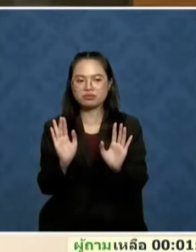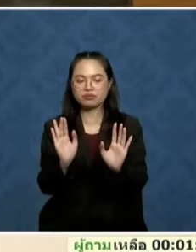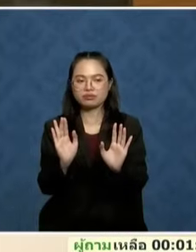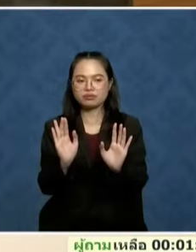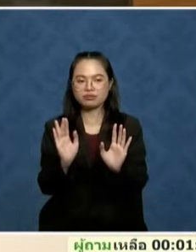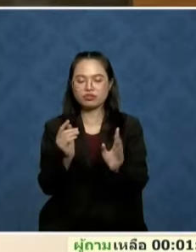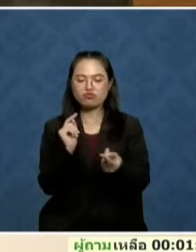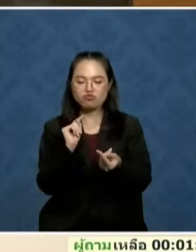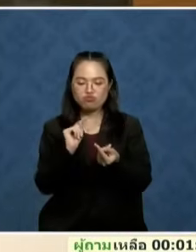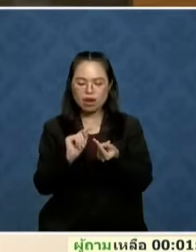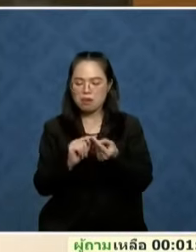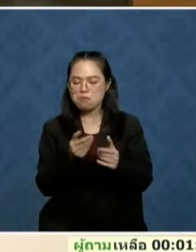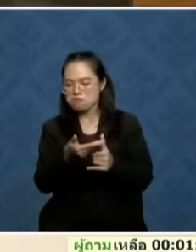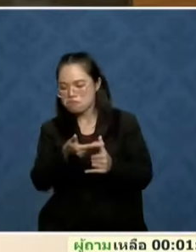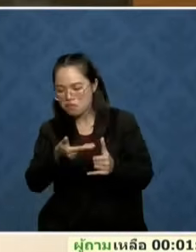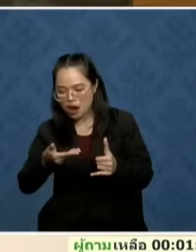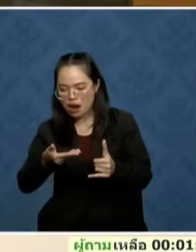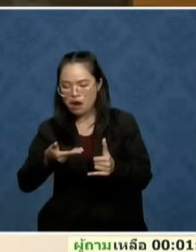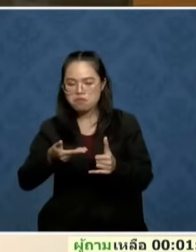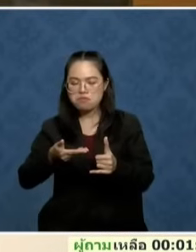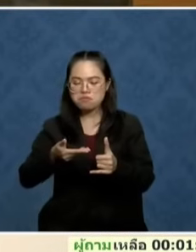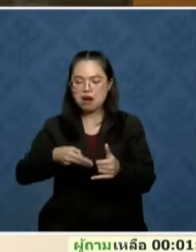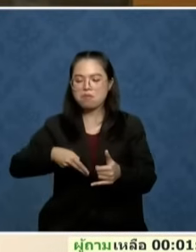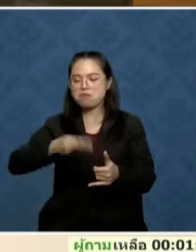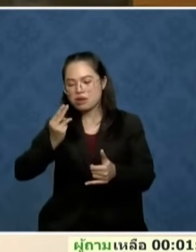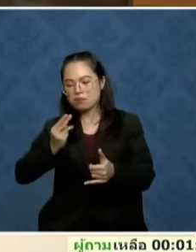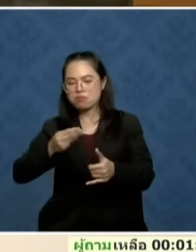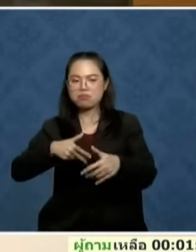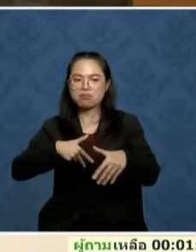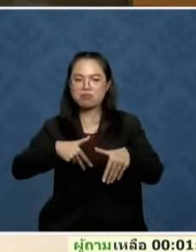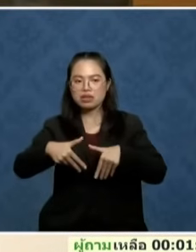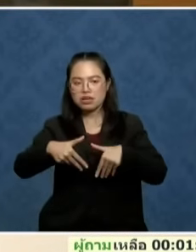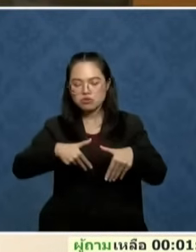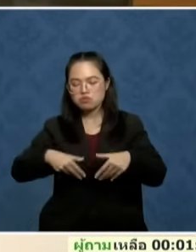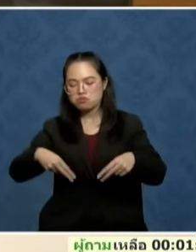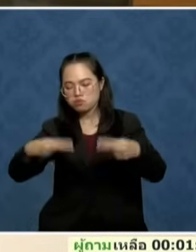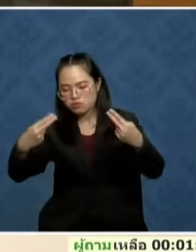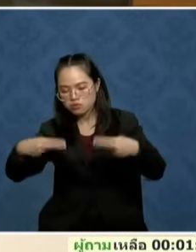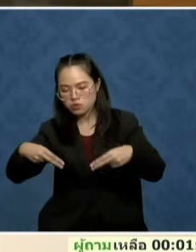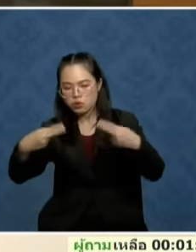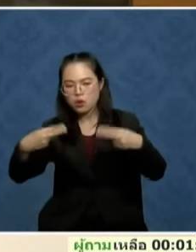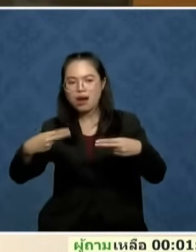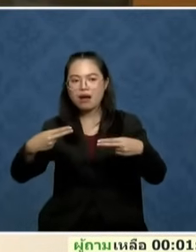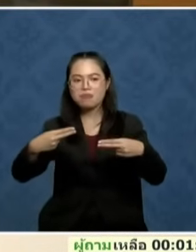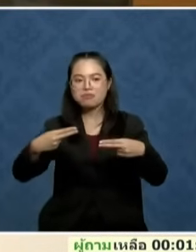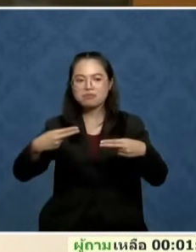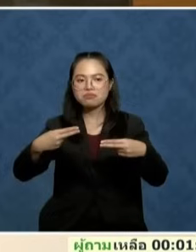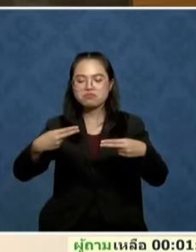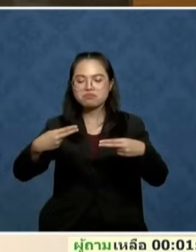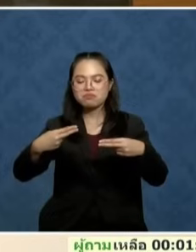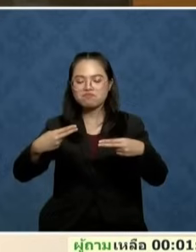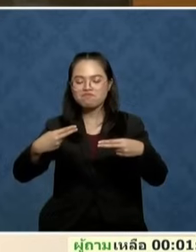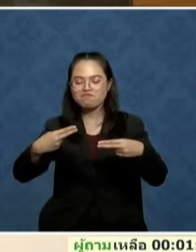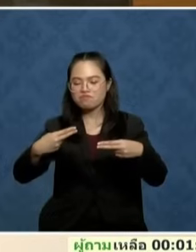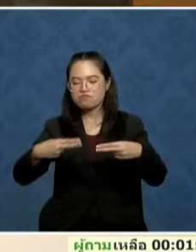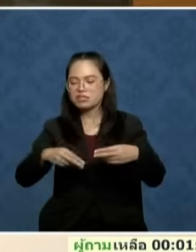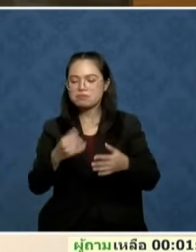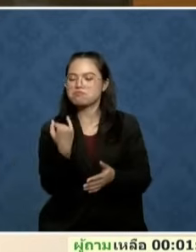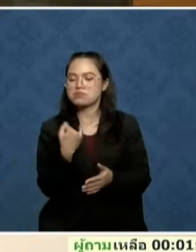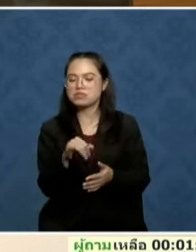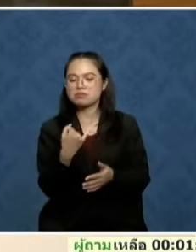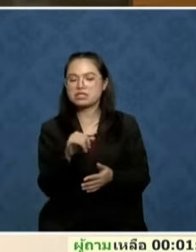ฆ่าหรือทำเกิดเป็นสิ่งที่ไม่ถูกต้องนะ